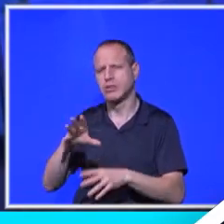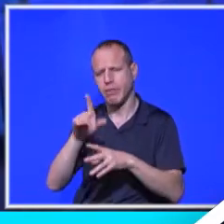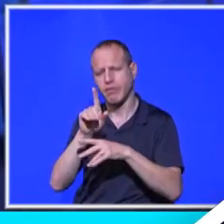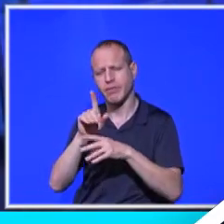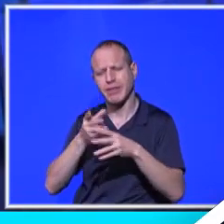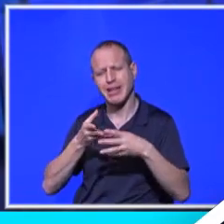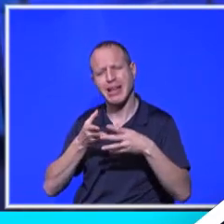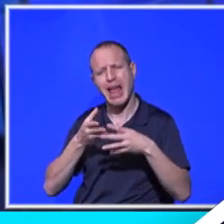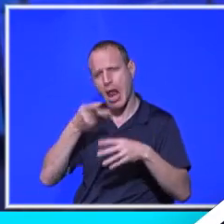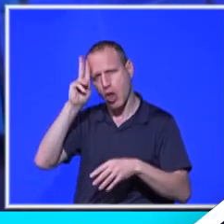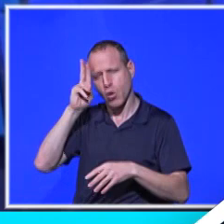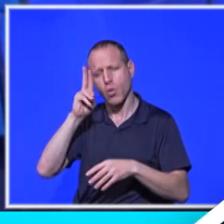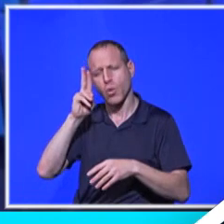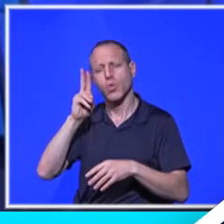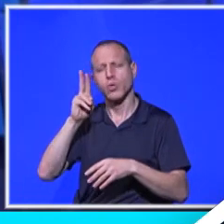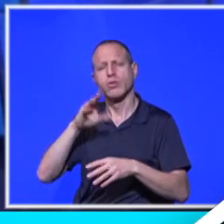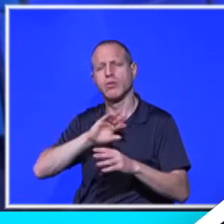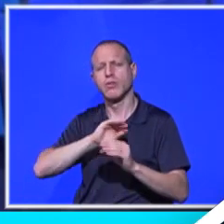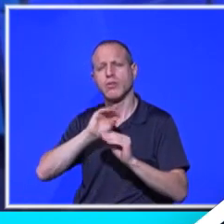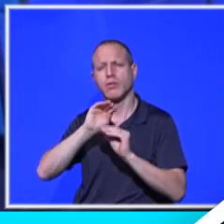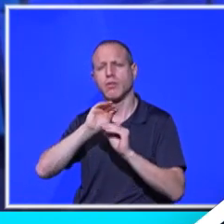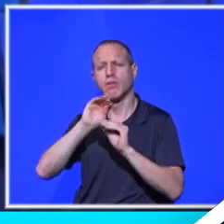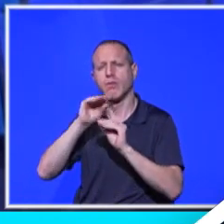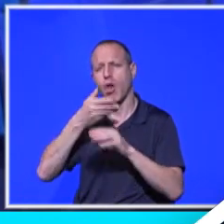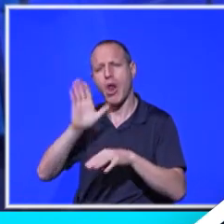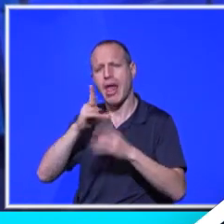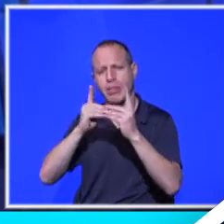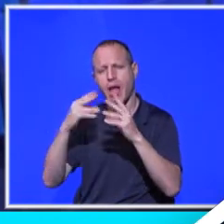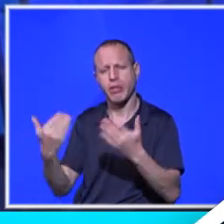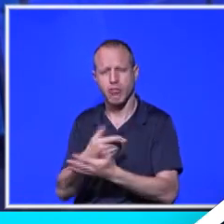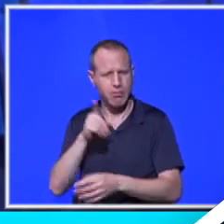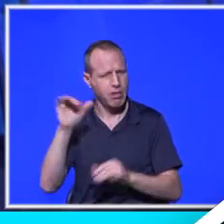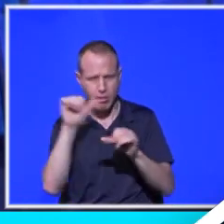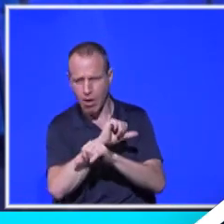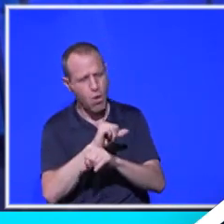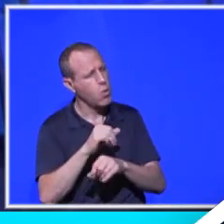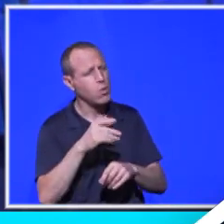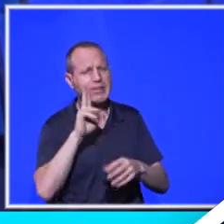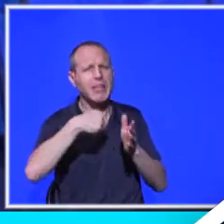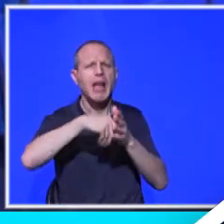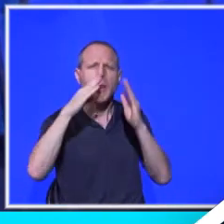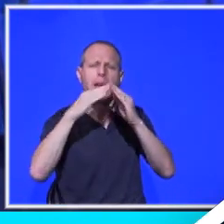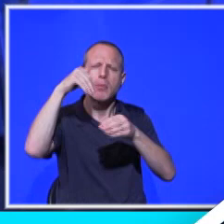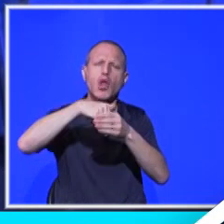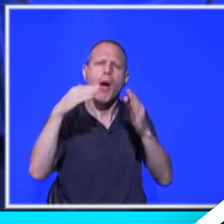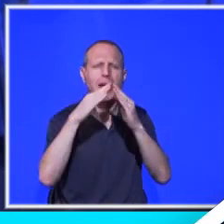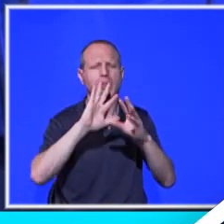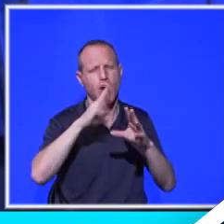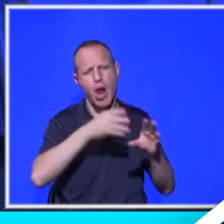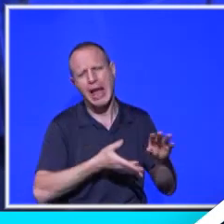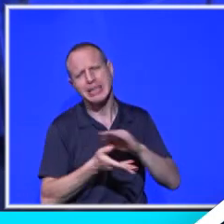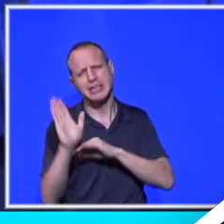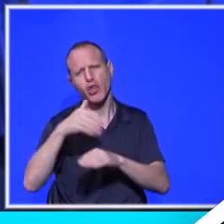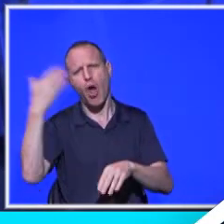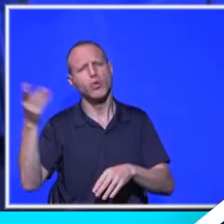חדשה. טעות בעיניי, צריך לתקן את הבית מתוך הבית. כל הדברים האלה, כל היציאות האלה החוצה, זה לא נגמר טוב. צריך מפלגה